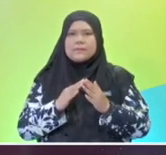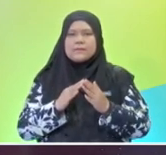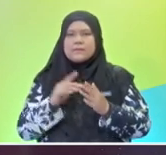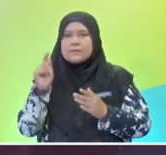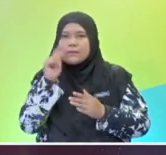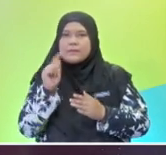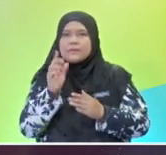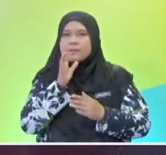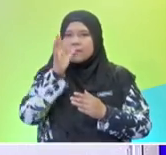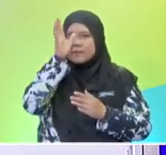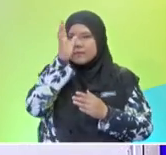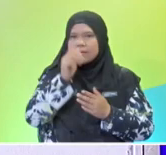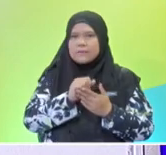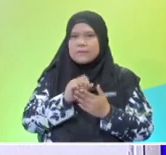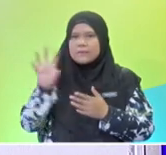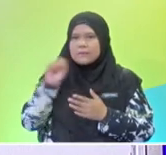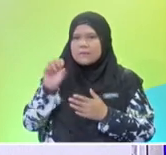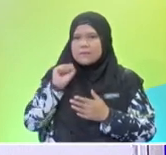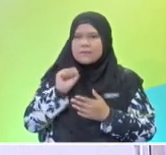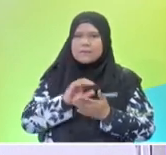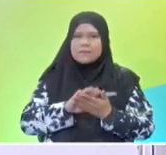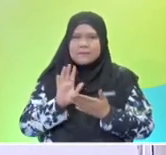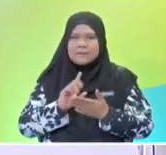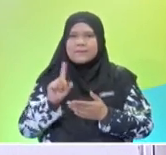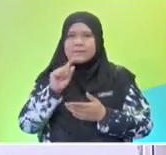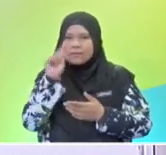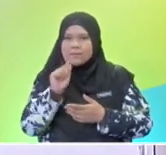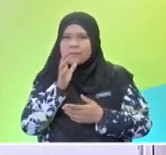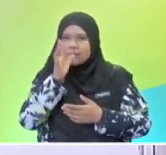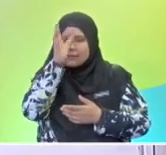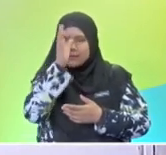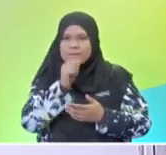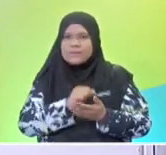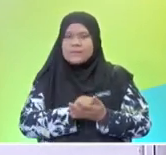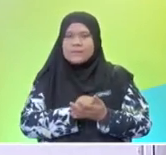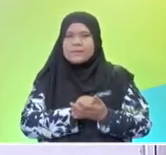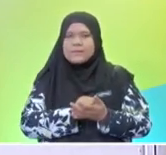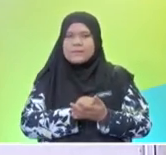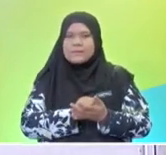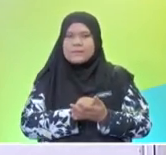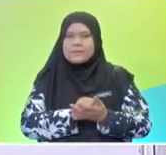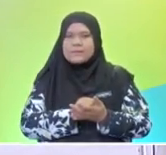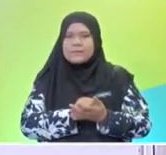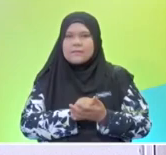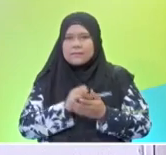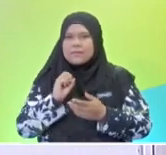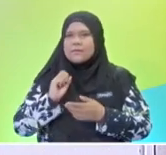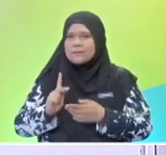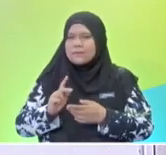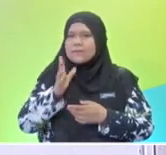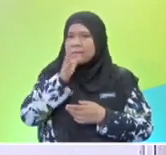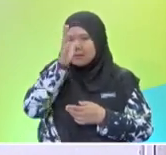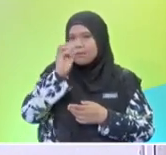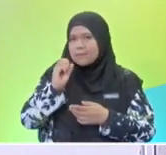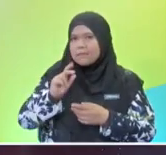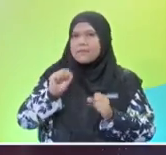tanya ibu bapa lu tu, jangan pula pergi ambil kemeja T mana-mana. Ya, tanya ibu bapa lu, betul tak cikgu? Ya, betul. Kalau dia orang cakap okey, yang kita boleh